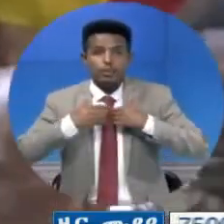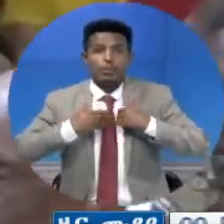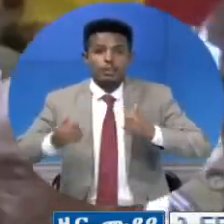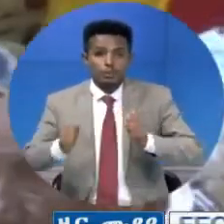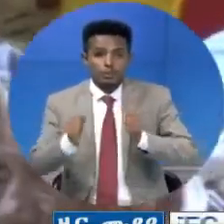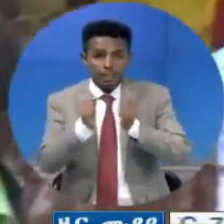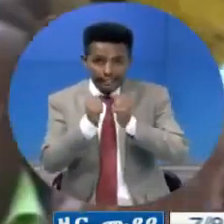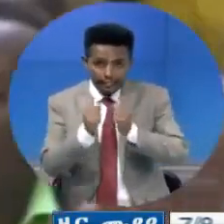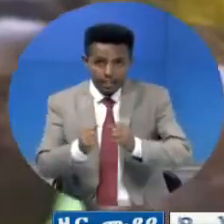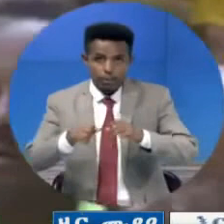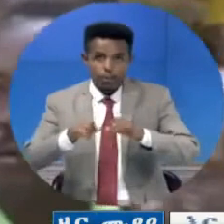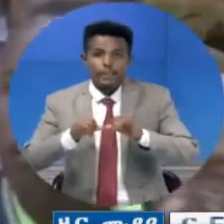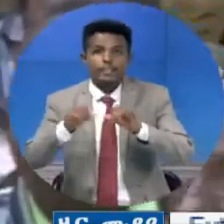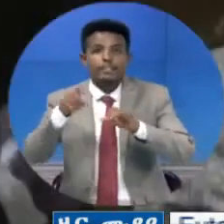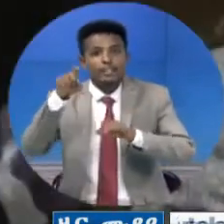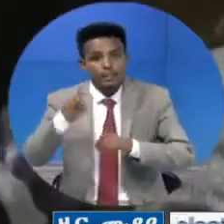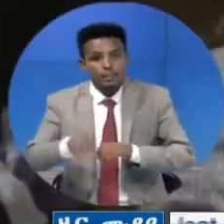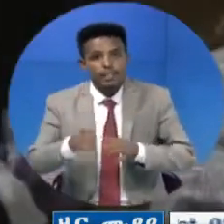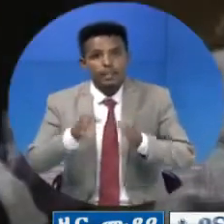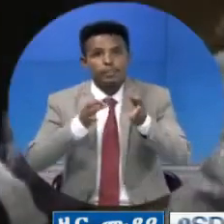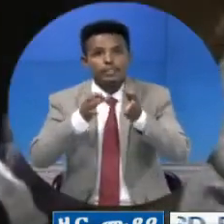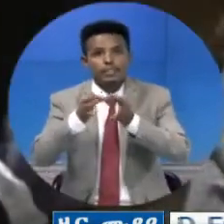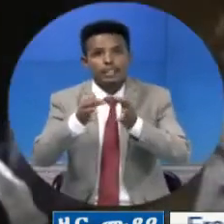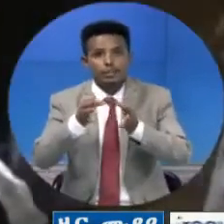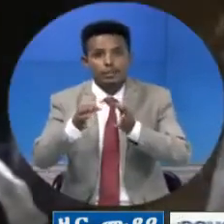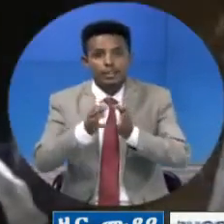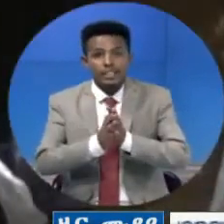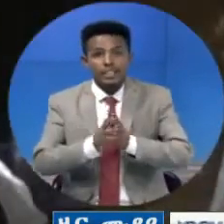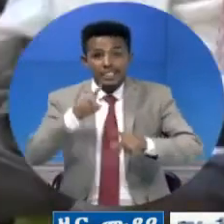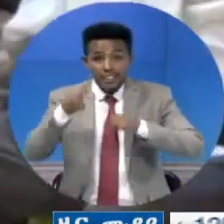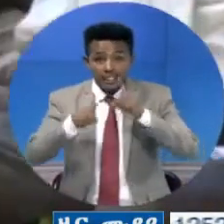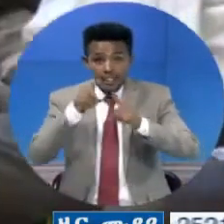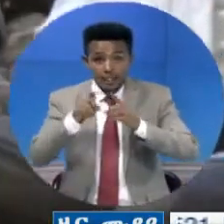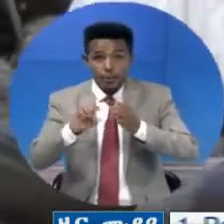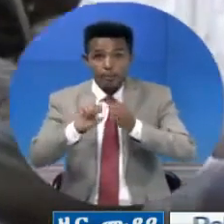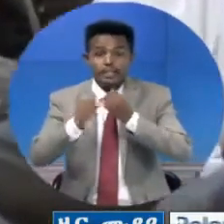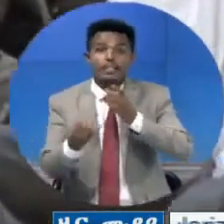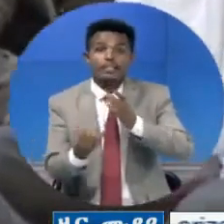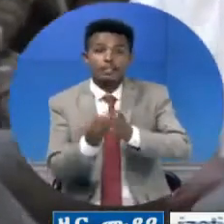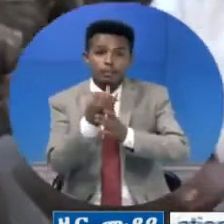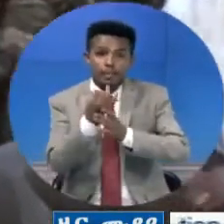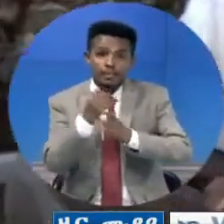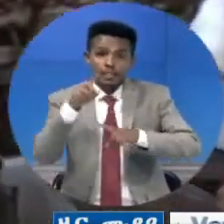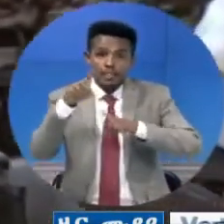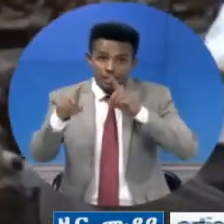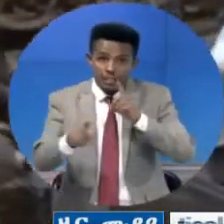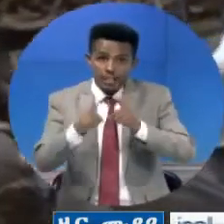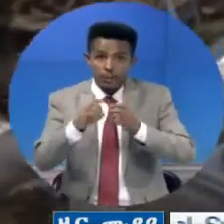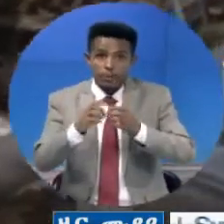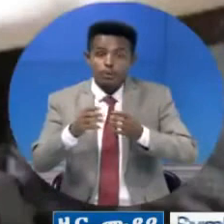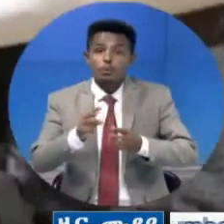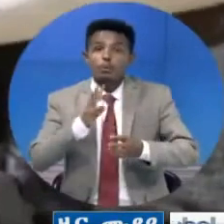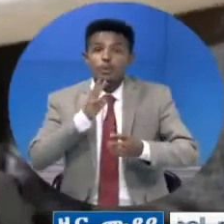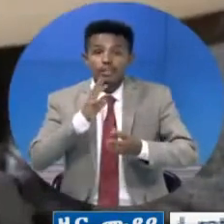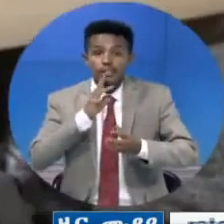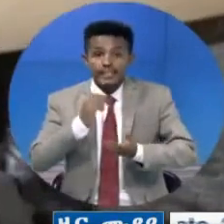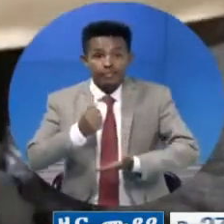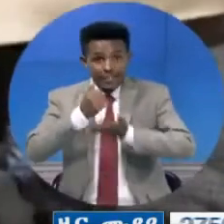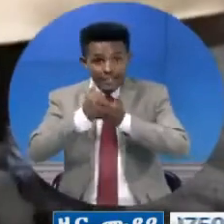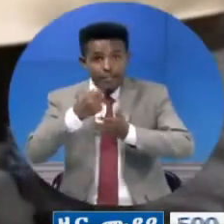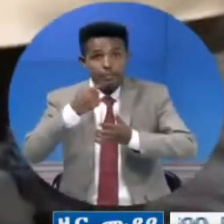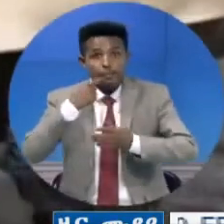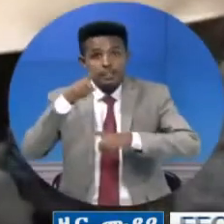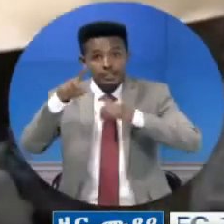አጠናክሮ ማስቀጠል ይገባል ብለዋል። የተጠየቁ የመሰረተ ልማት ጥያቄዎች መልስ እያገኙ ነው። ወተር ፈንድ የሚባል ፕሮጀክት ወደ ከተማችን